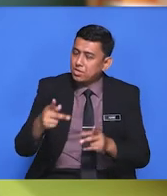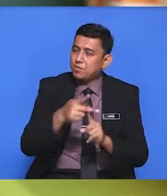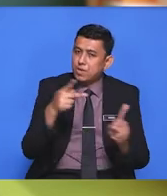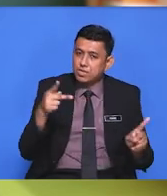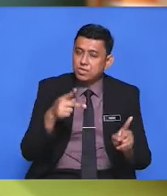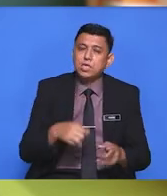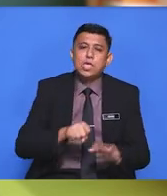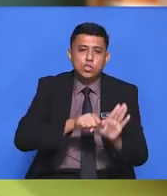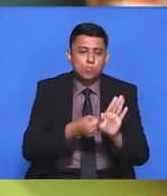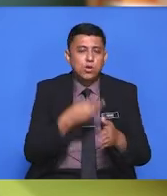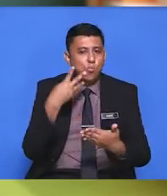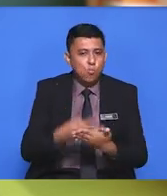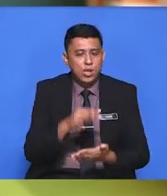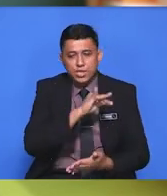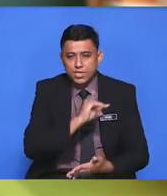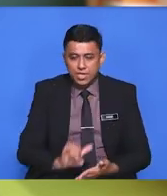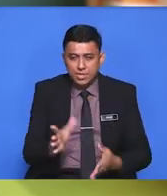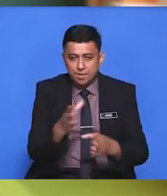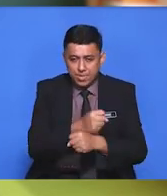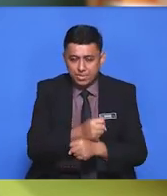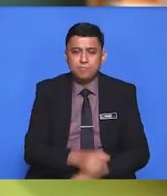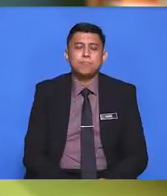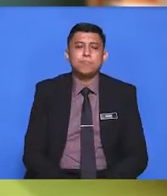daripada sumber kewangan yang diperolehi.